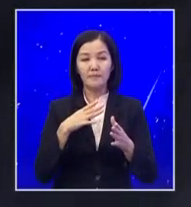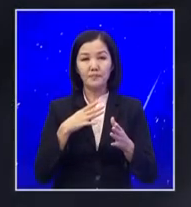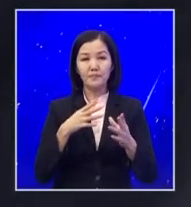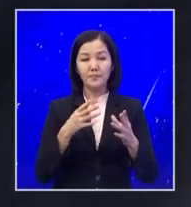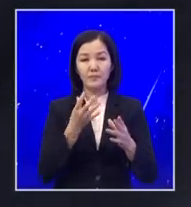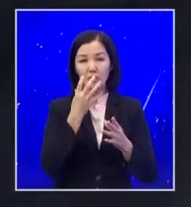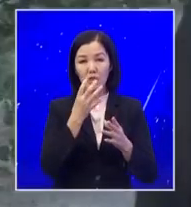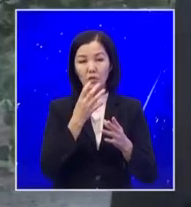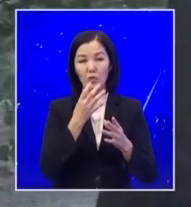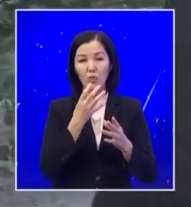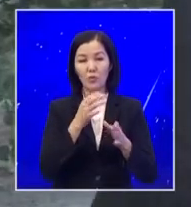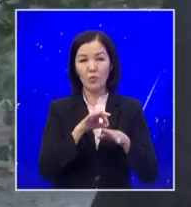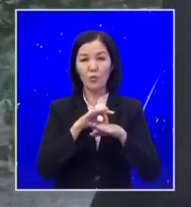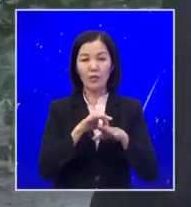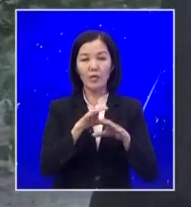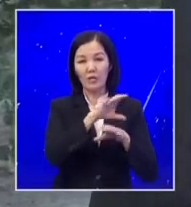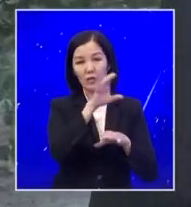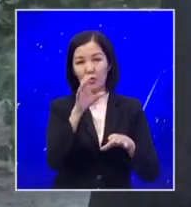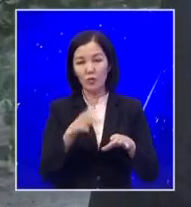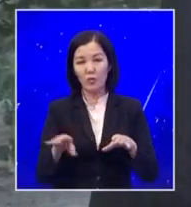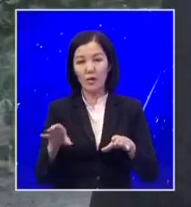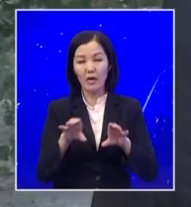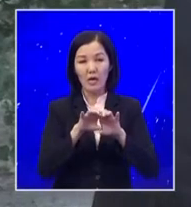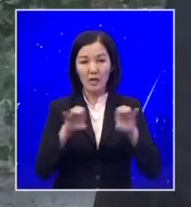жылу жүйелерімен өтетін трубаларға жасалған